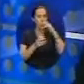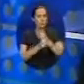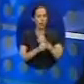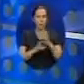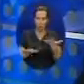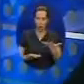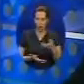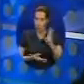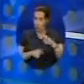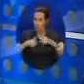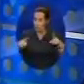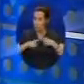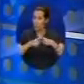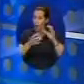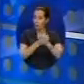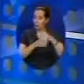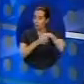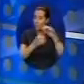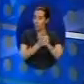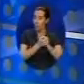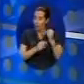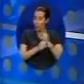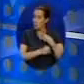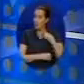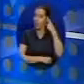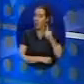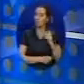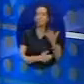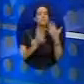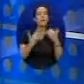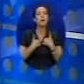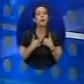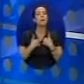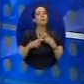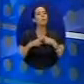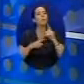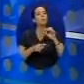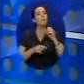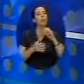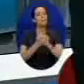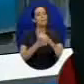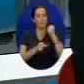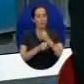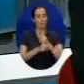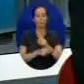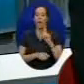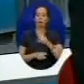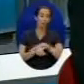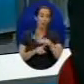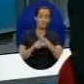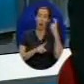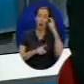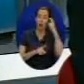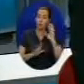מה? יש כל מיני סוגים של חברים לעבודה, ואנחנו לא ידענו. תני לנו כמה סוגים שלהם. אז כן, עד עכשיו